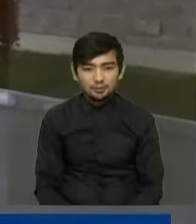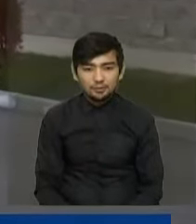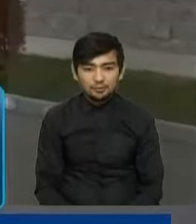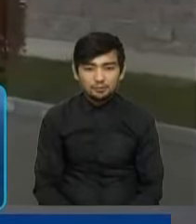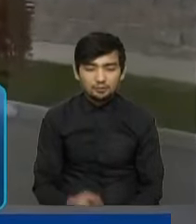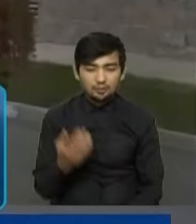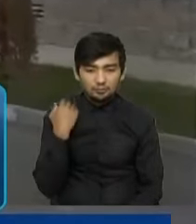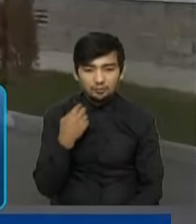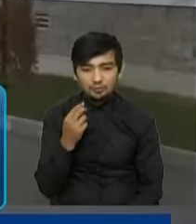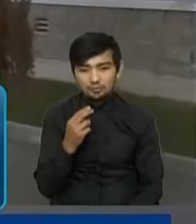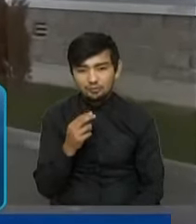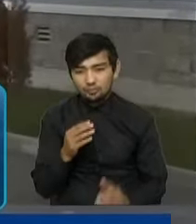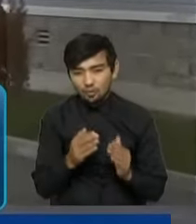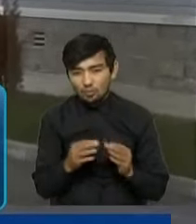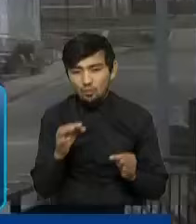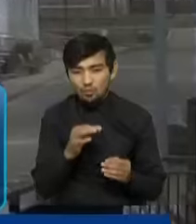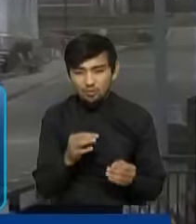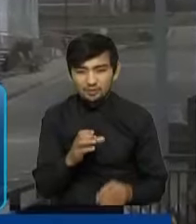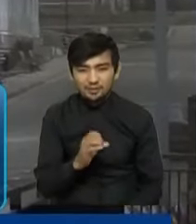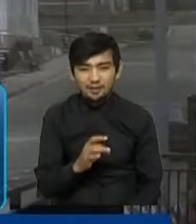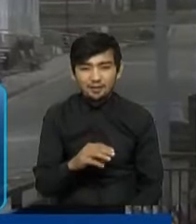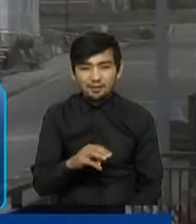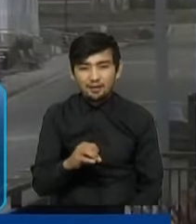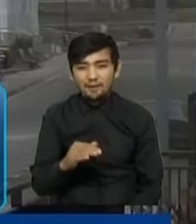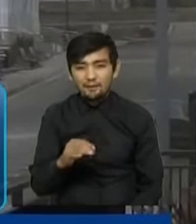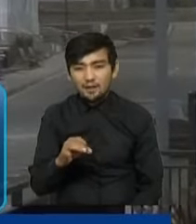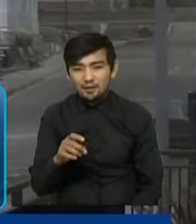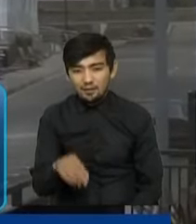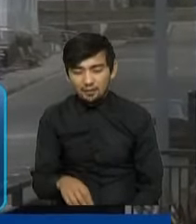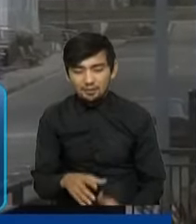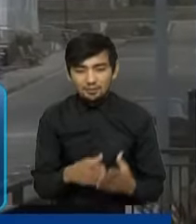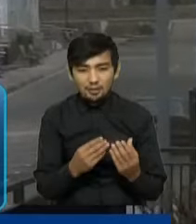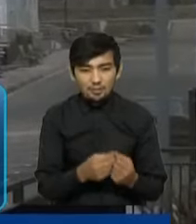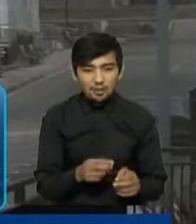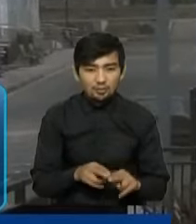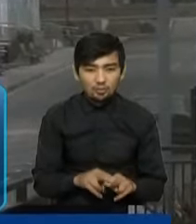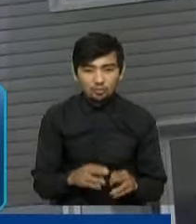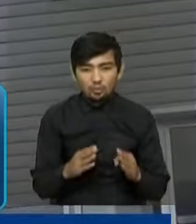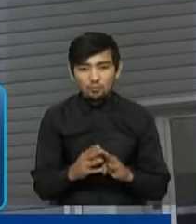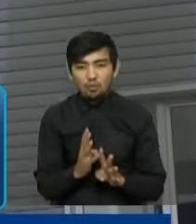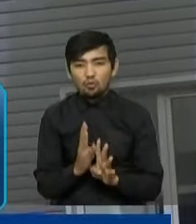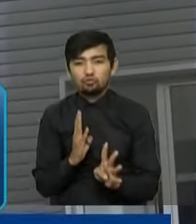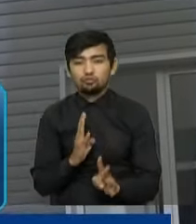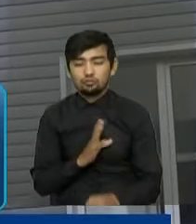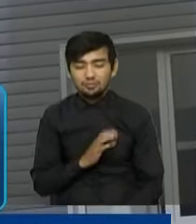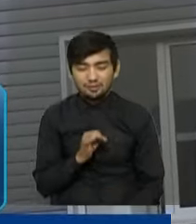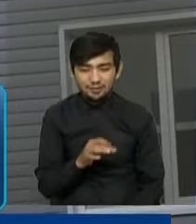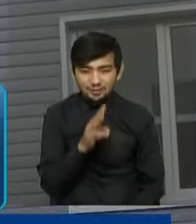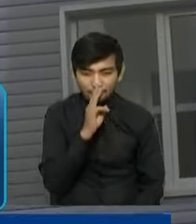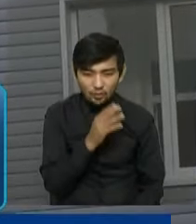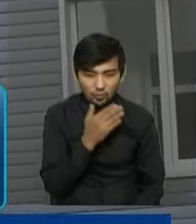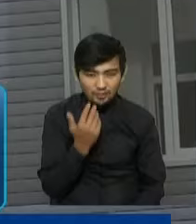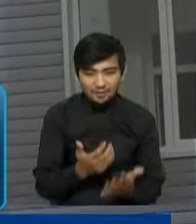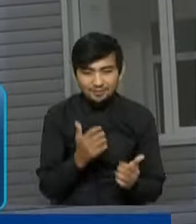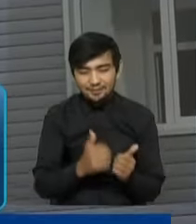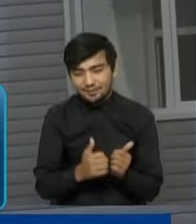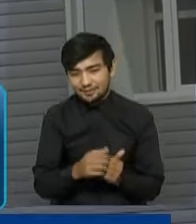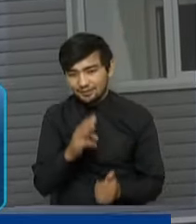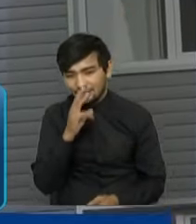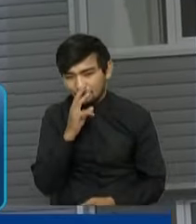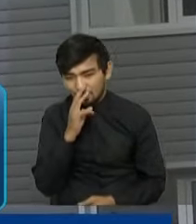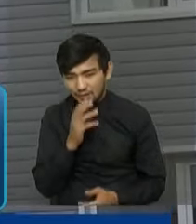Ранее жилищный сертификат предоставлялся семьям, стоящим в очереди на жилье. При отсутствии доходов или если средние доходы за полгода